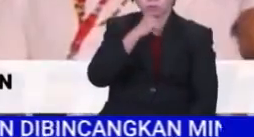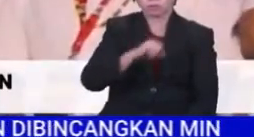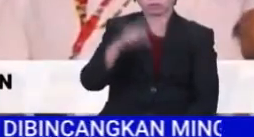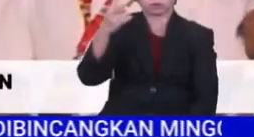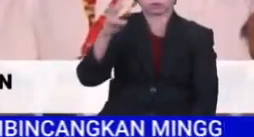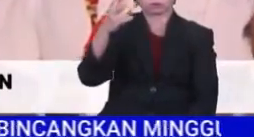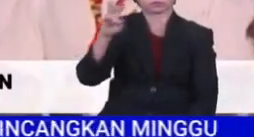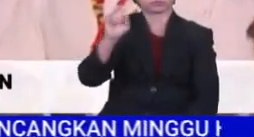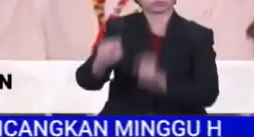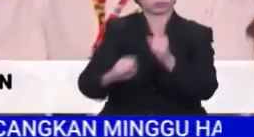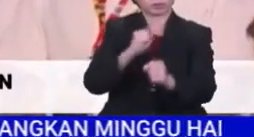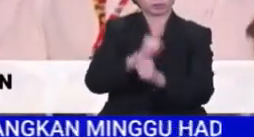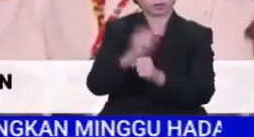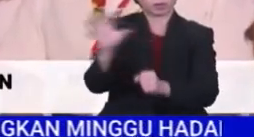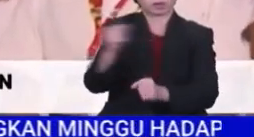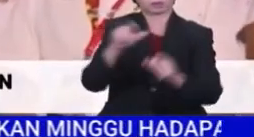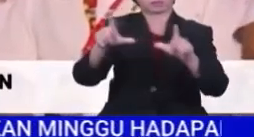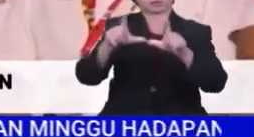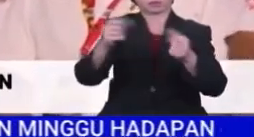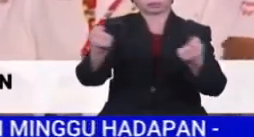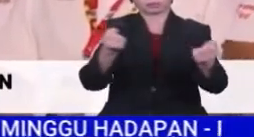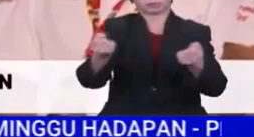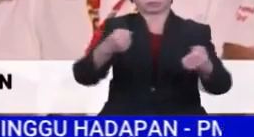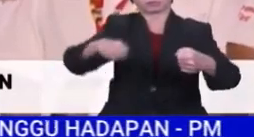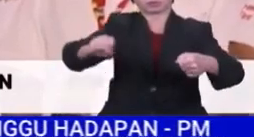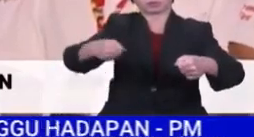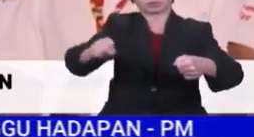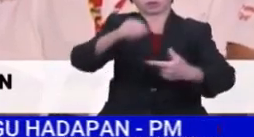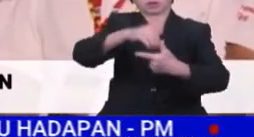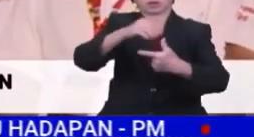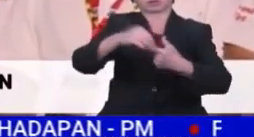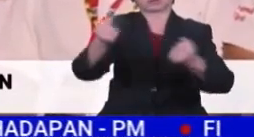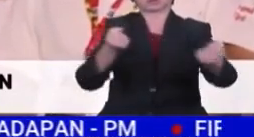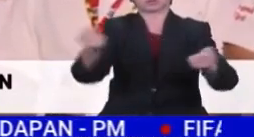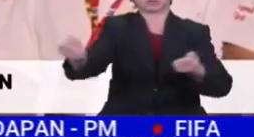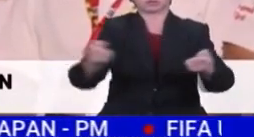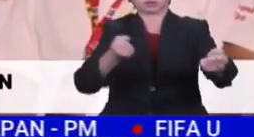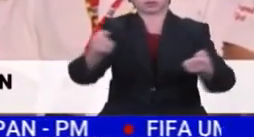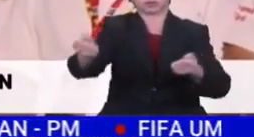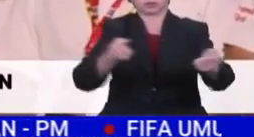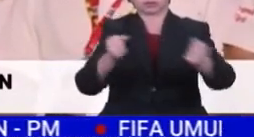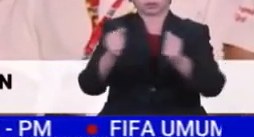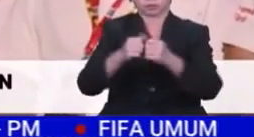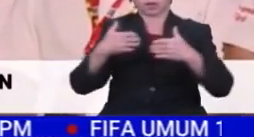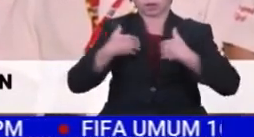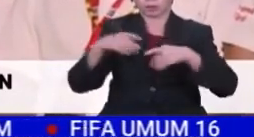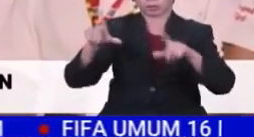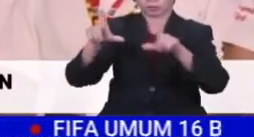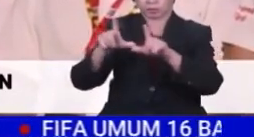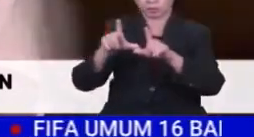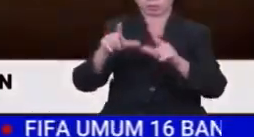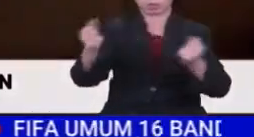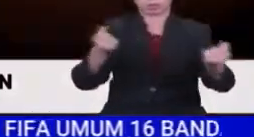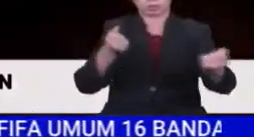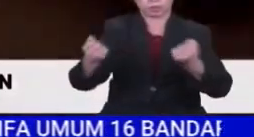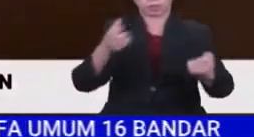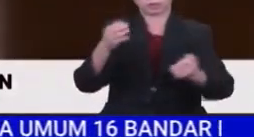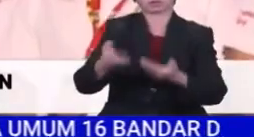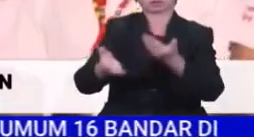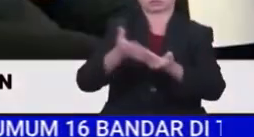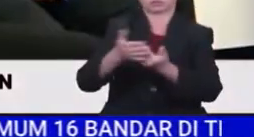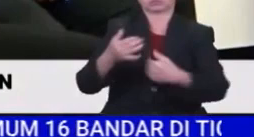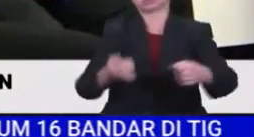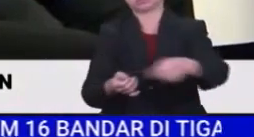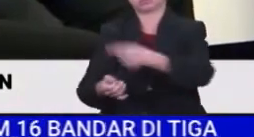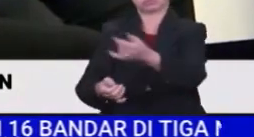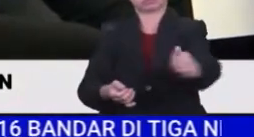17tahun untuk mengambil desain memandu motosikal atau Kreta dan kamu miliki lesen memandu selain memudahkan